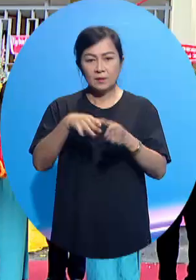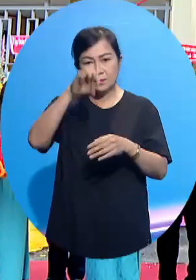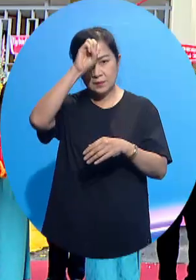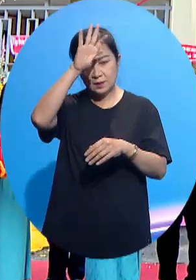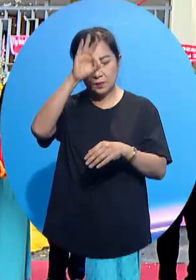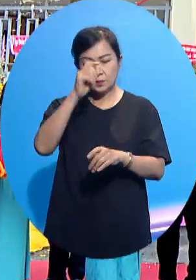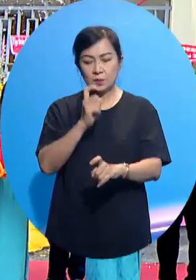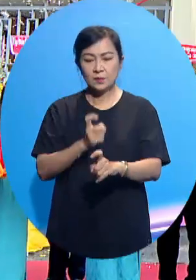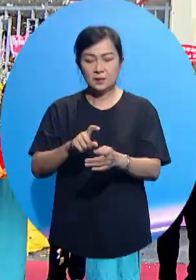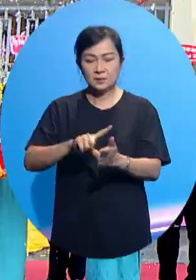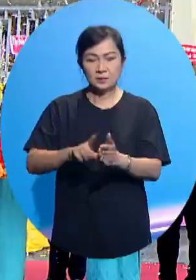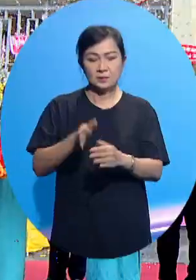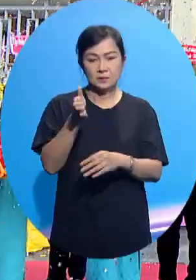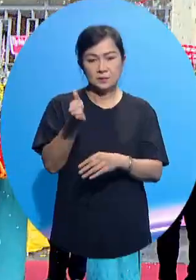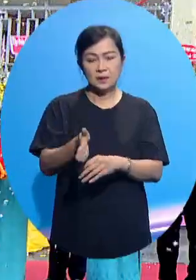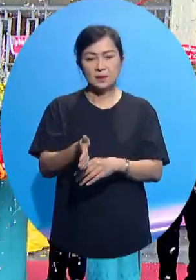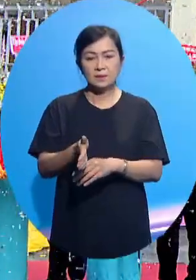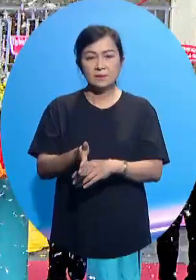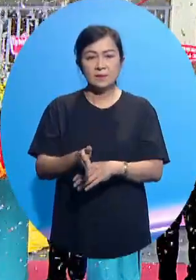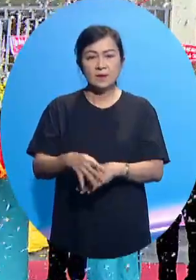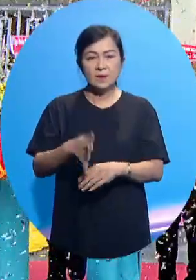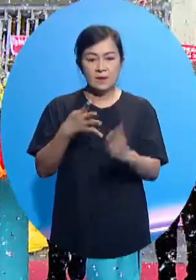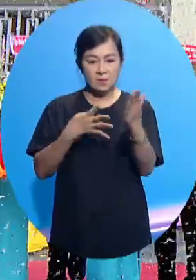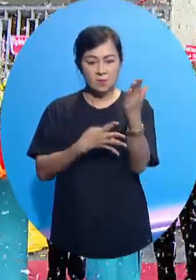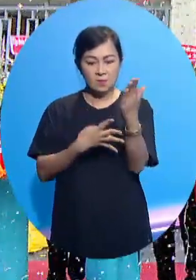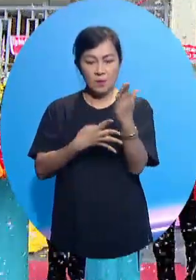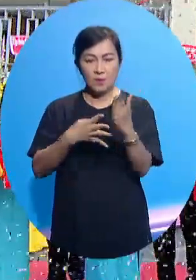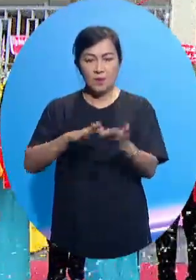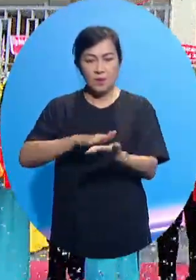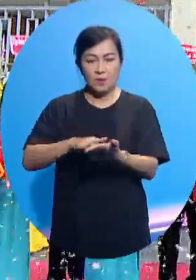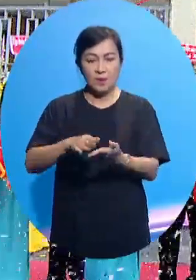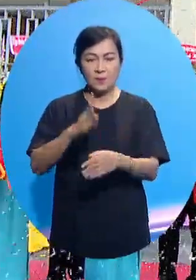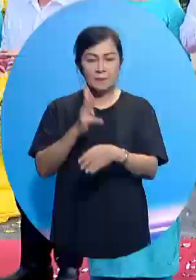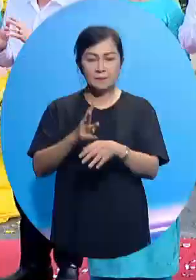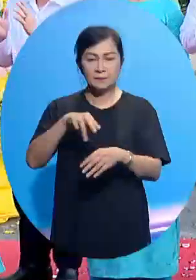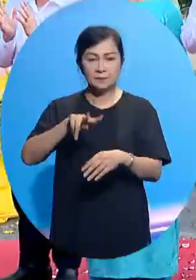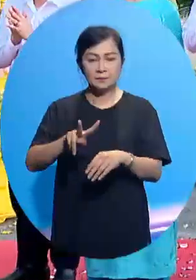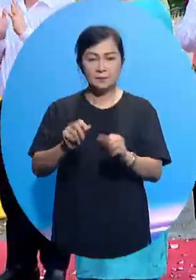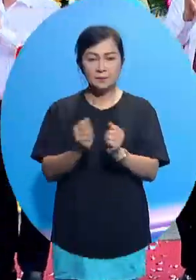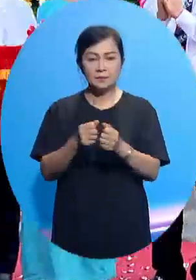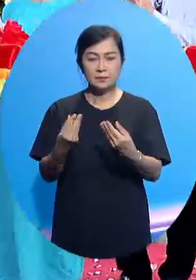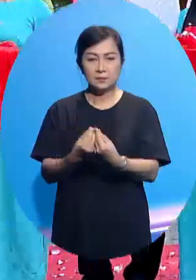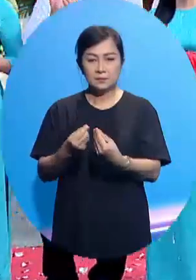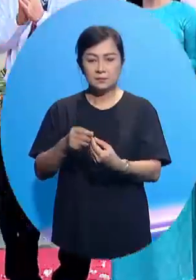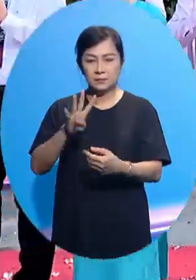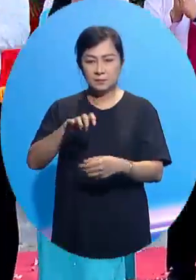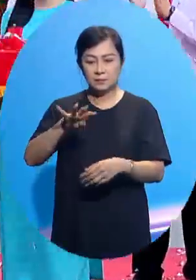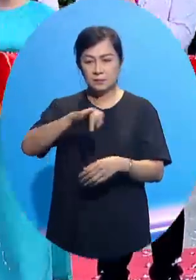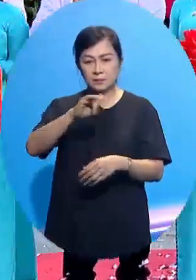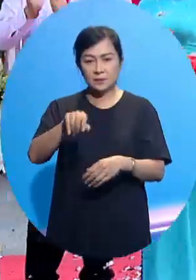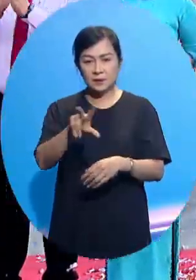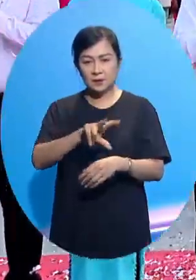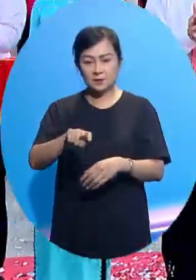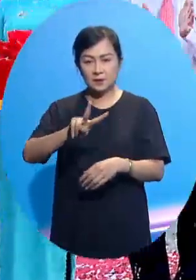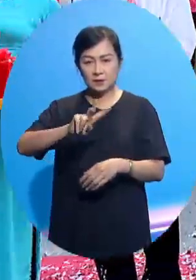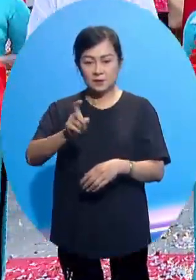Thành phố Thủ Đức trong thời gian tới công trình có quy mô Bố tầng trên khu đất hơn 3000 m Vông tổng mức đầu tư 44 tỷ 829